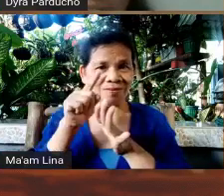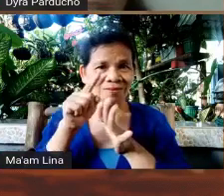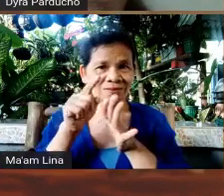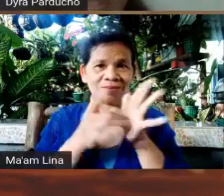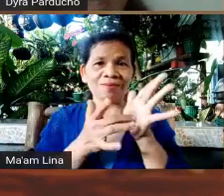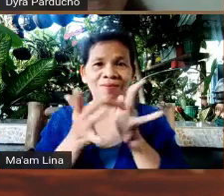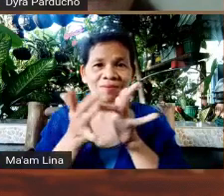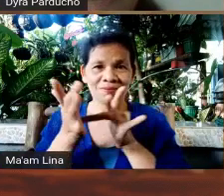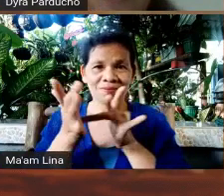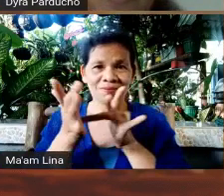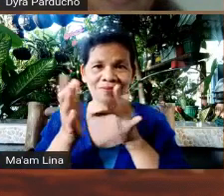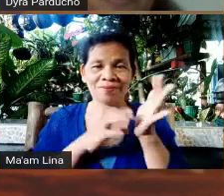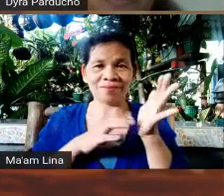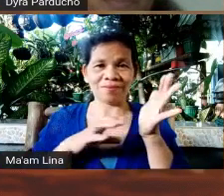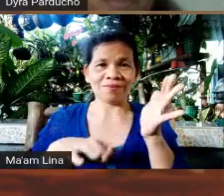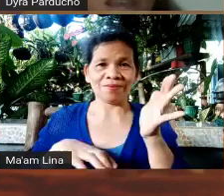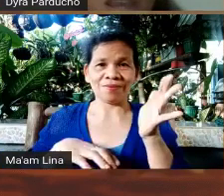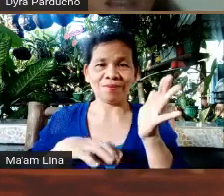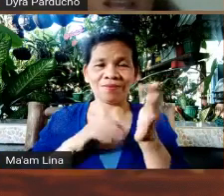Panginoong Jesus.